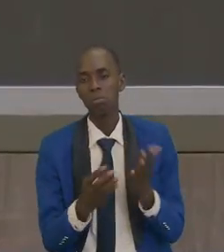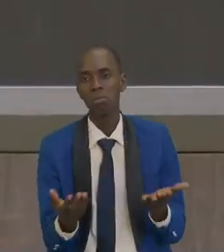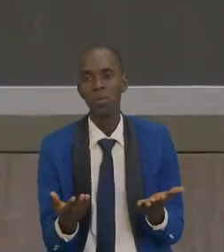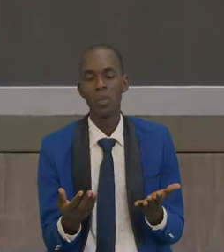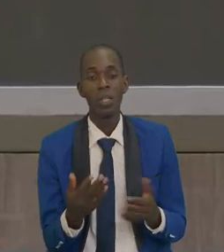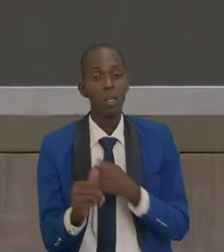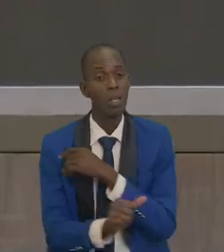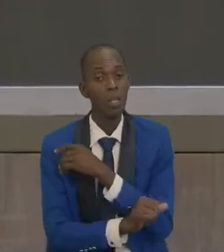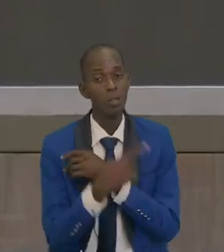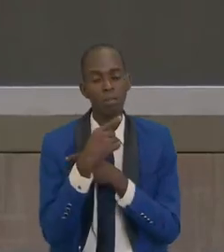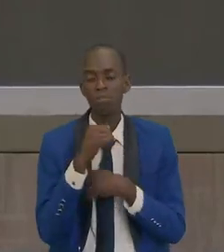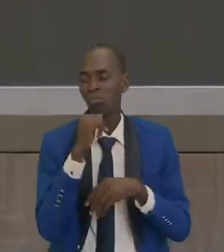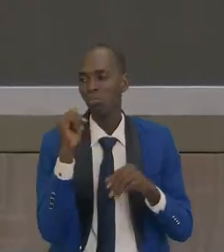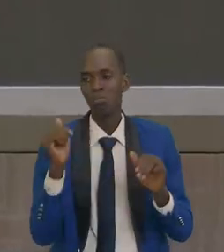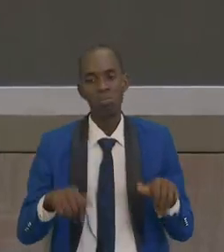Impossible.